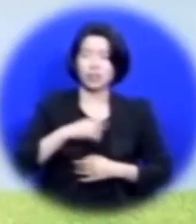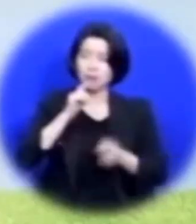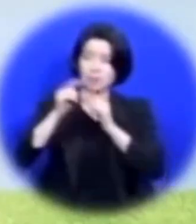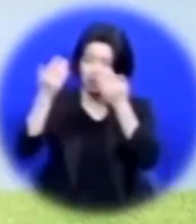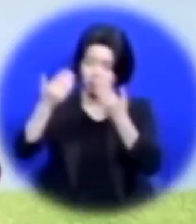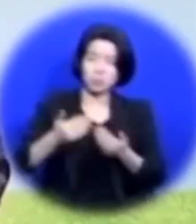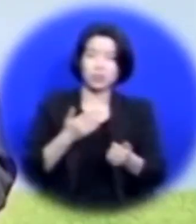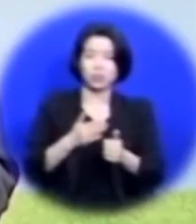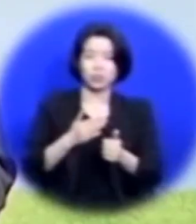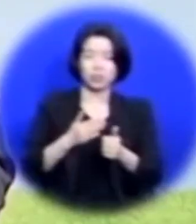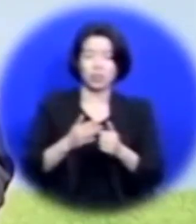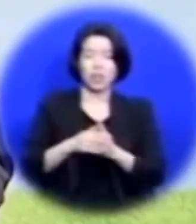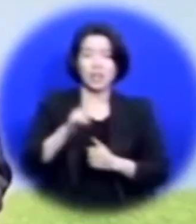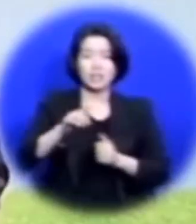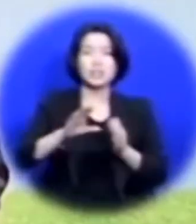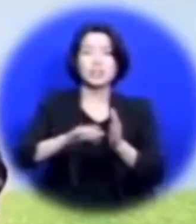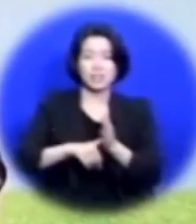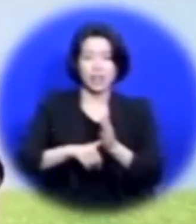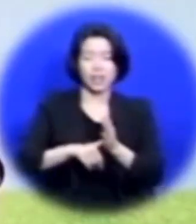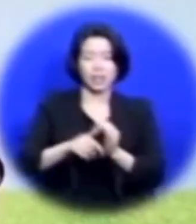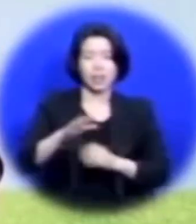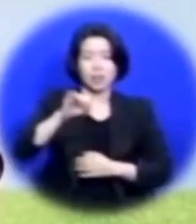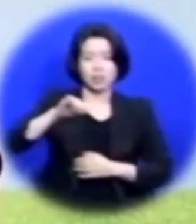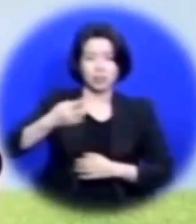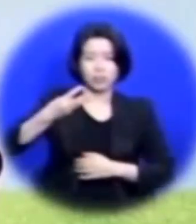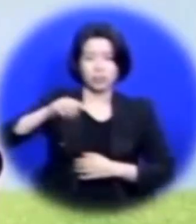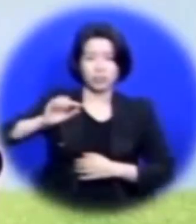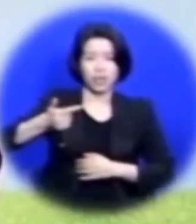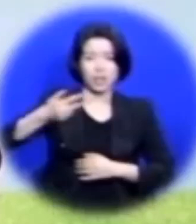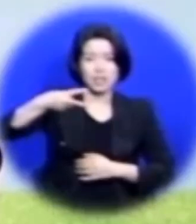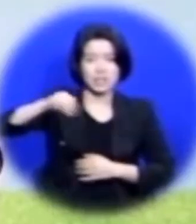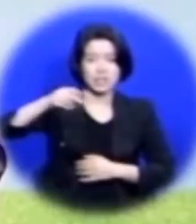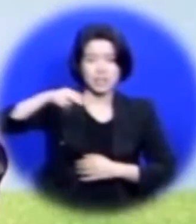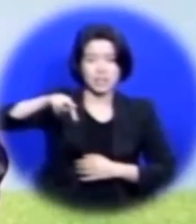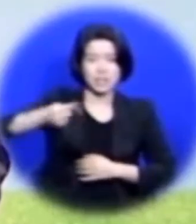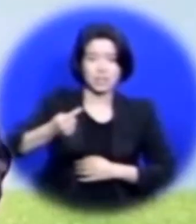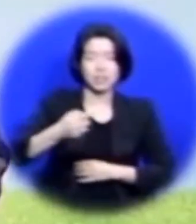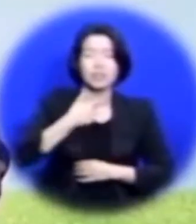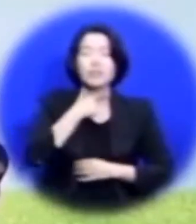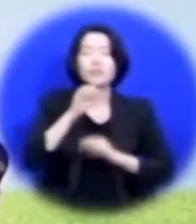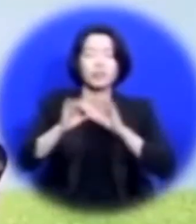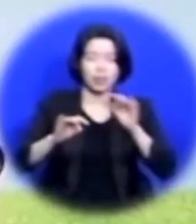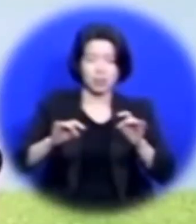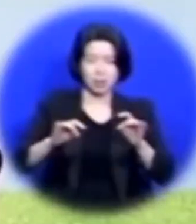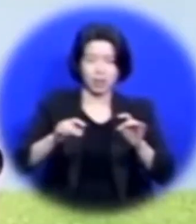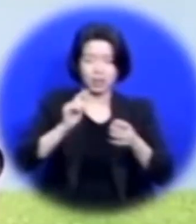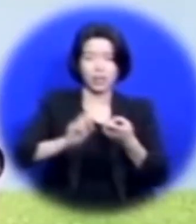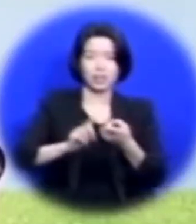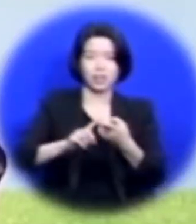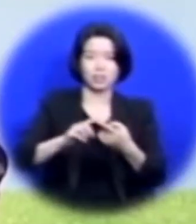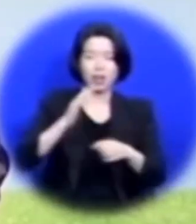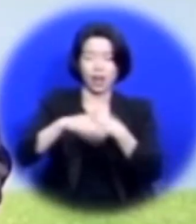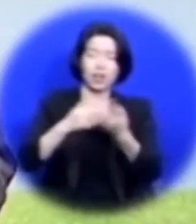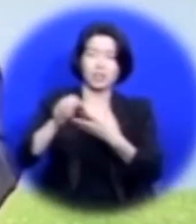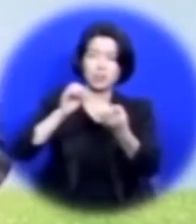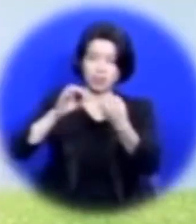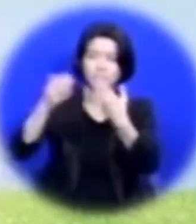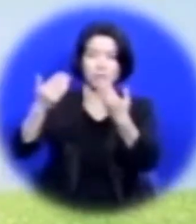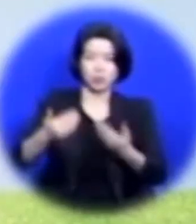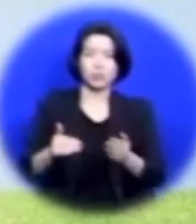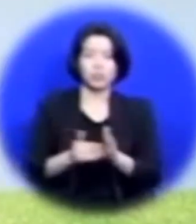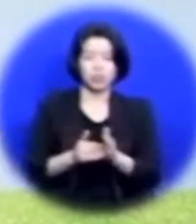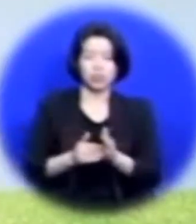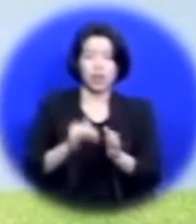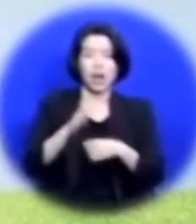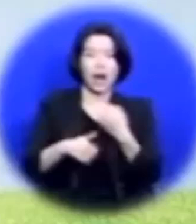그랬던 그 프란스 세포의 갈망 그 갈망의 하나님을 응답하 셨다 하나님을